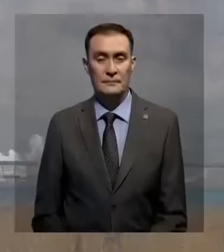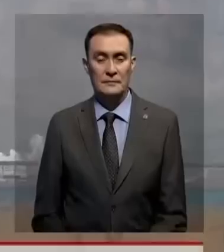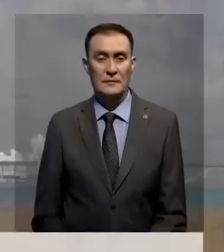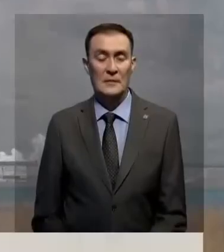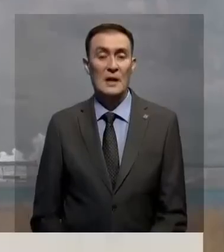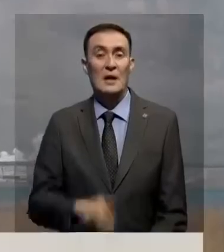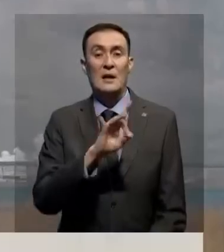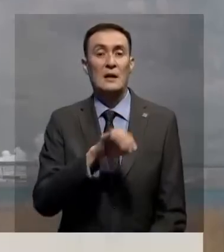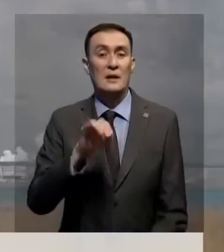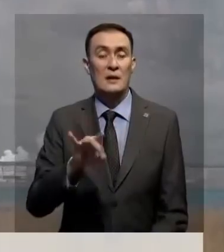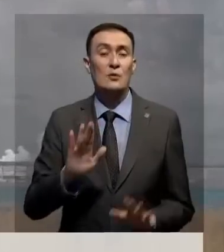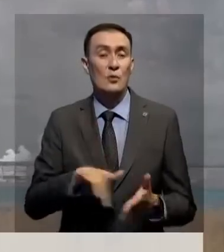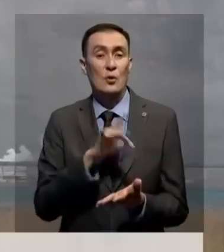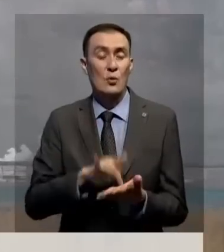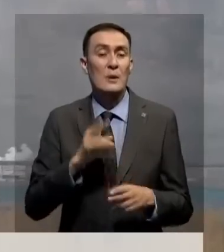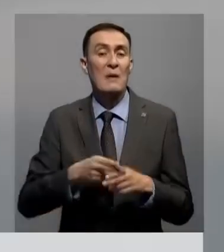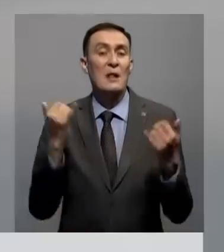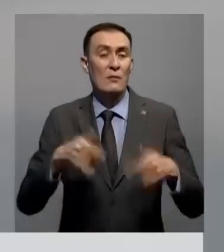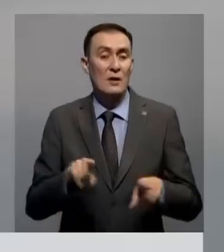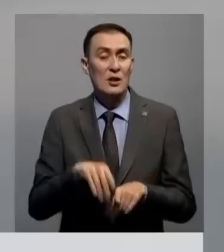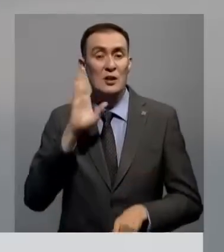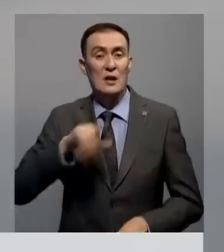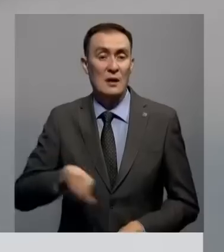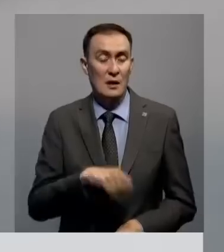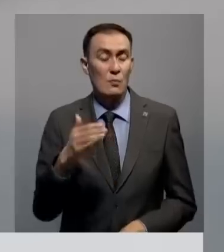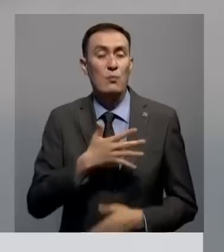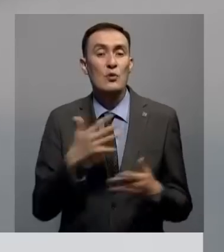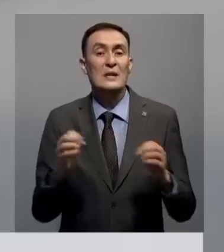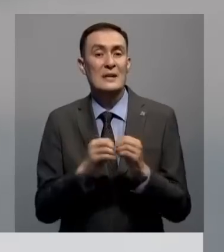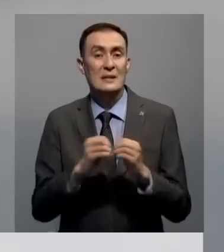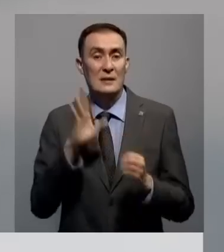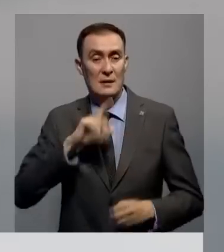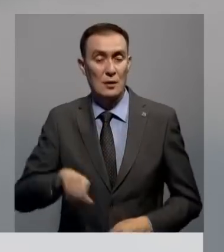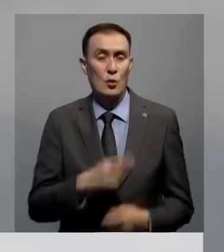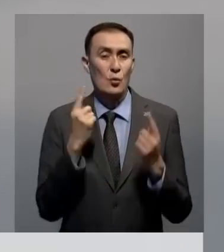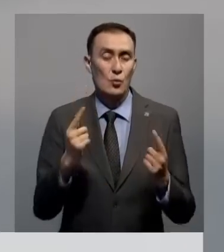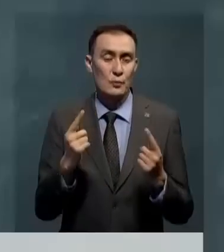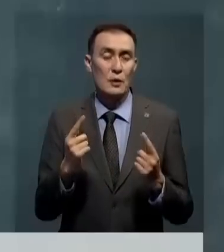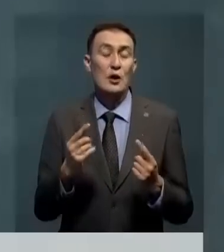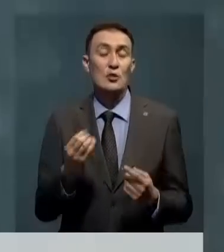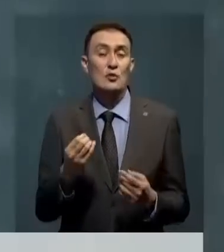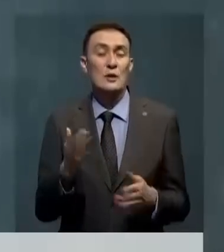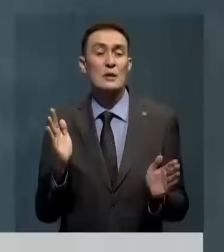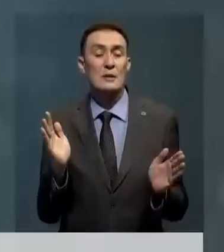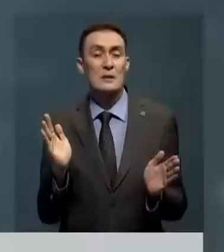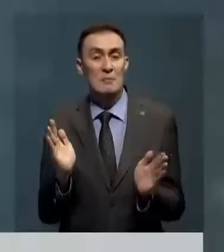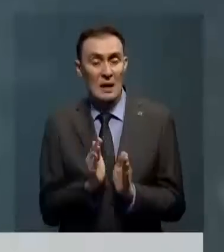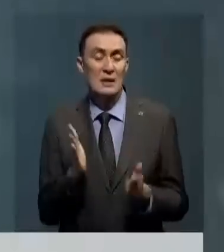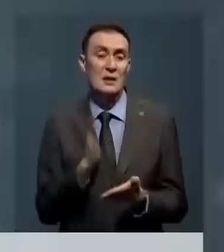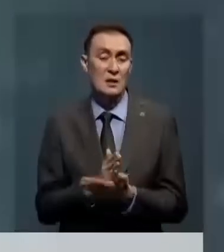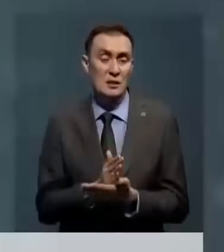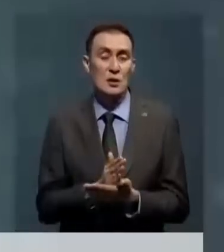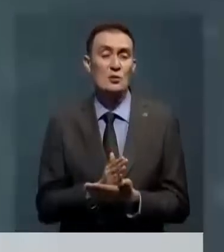Ридер по праву можно назвать не только городом металлургов, но и рек. Их тут больше 10. Кроме крупных, Ульбы и Убы не самые глубокие и